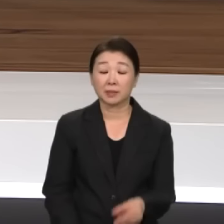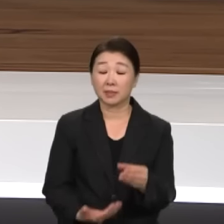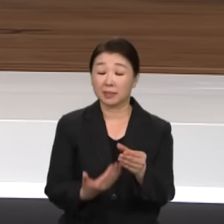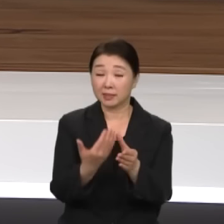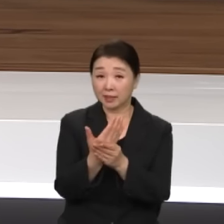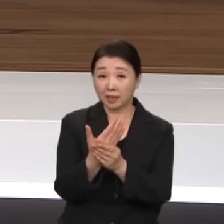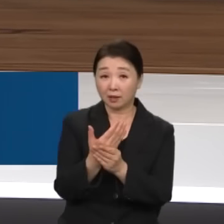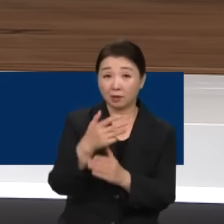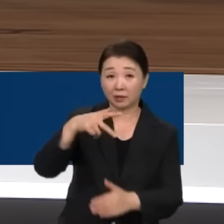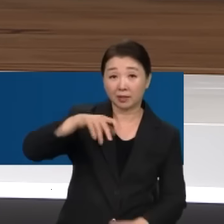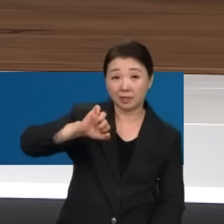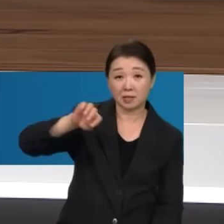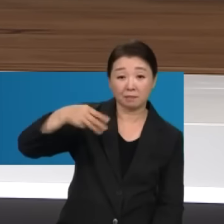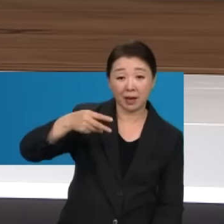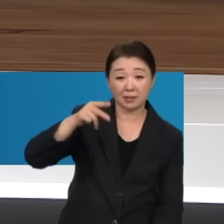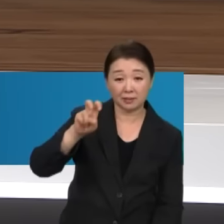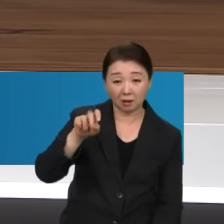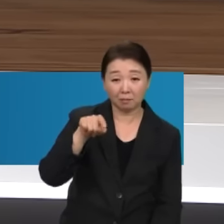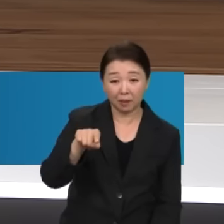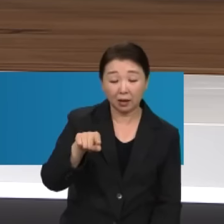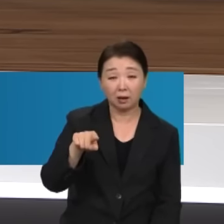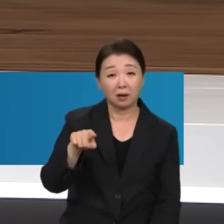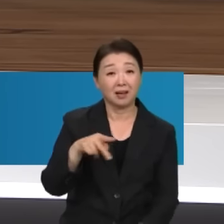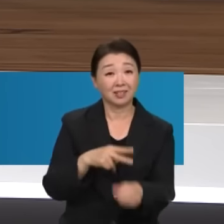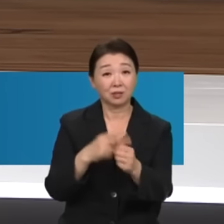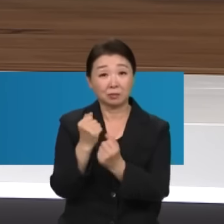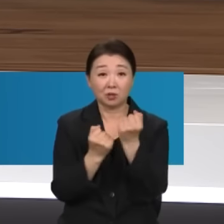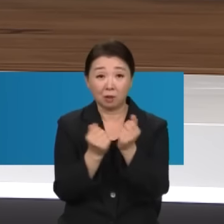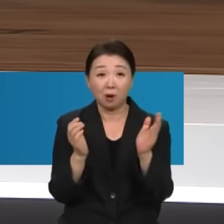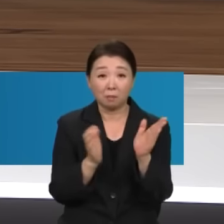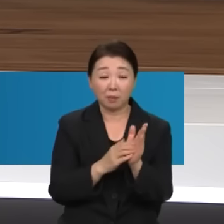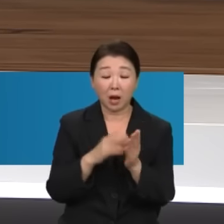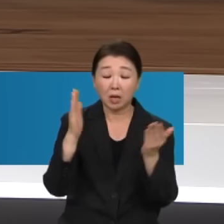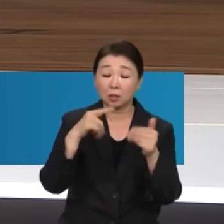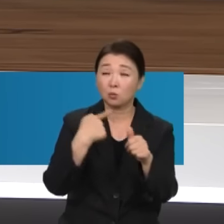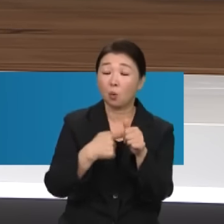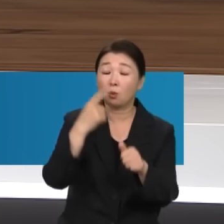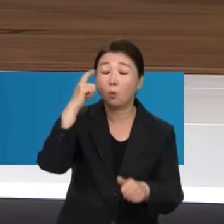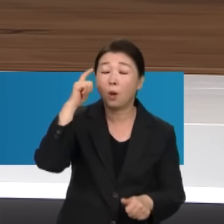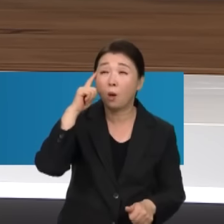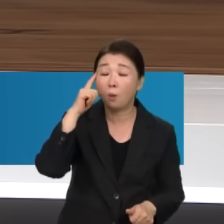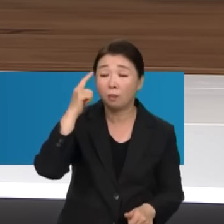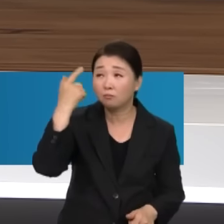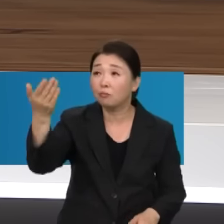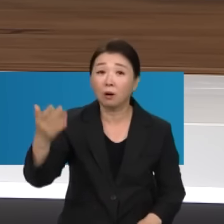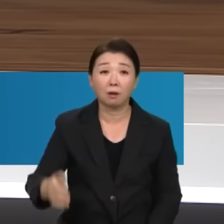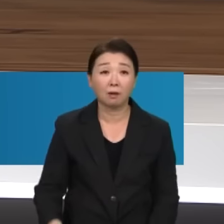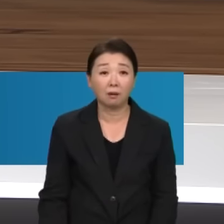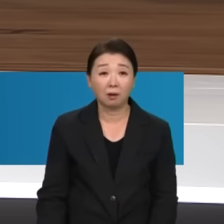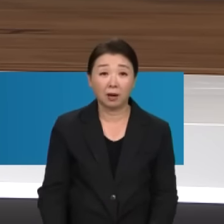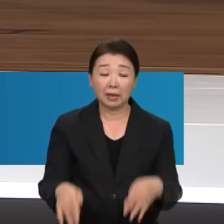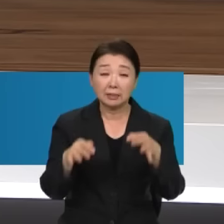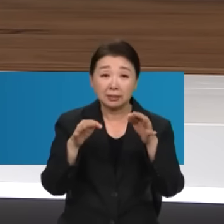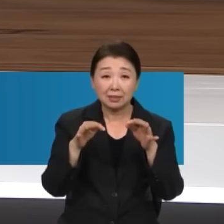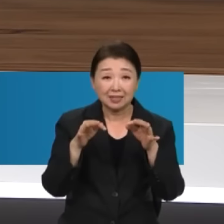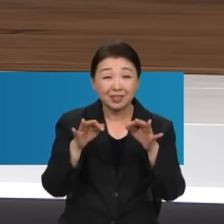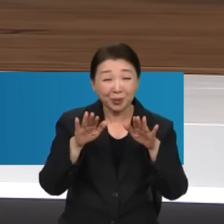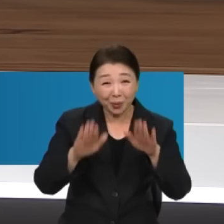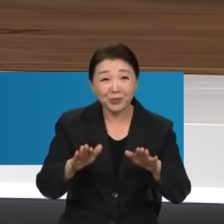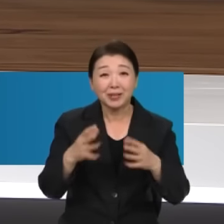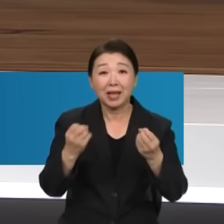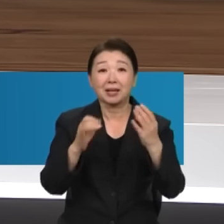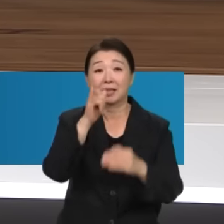사건의 시발점이다. 이런 선생님 설명에 학생들이 왜 욕을 하냐고 반문했고 금일 행사가 열린다고